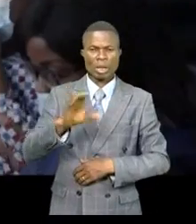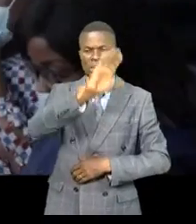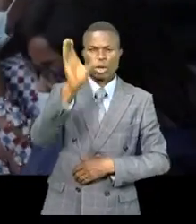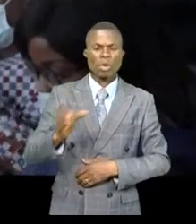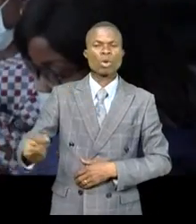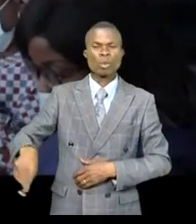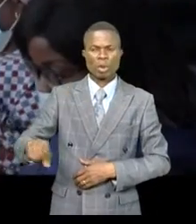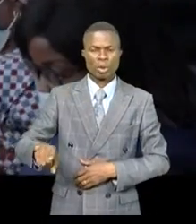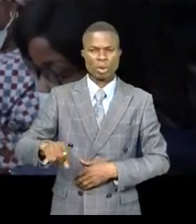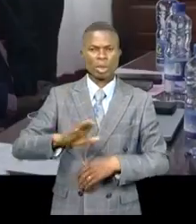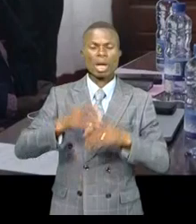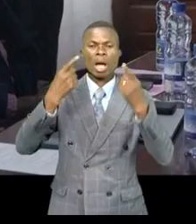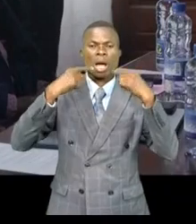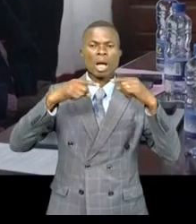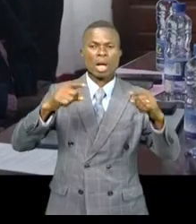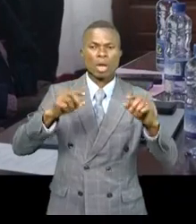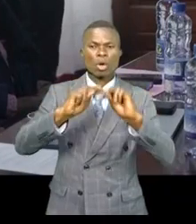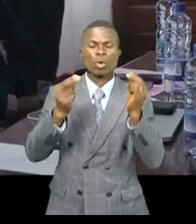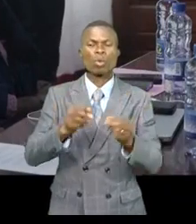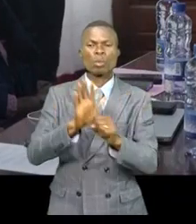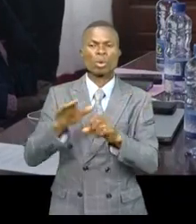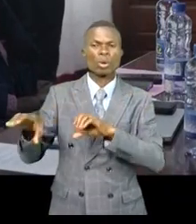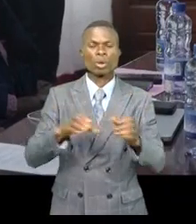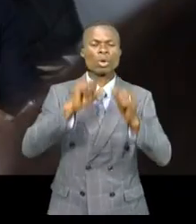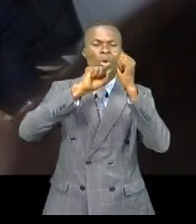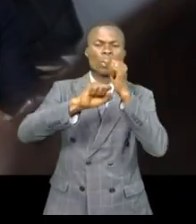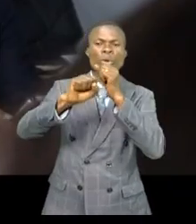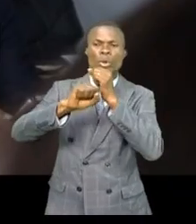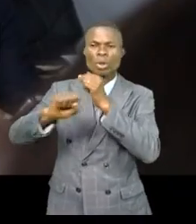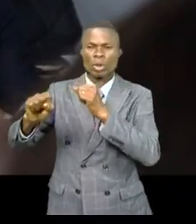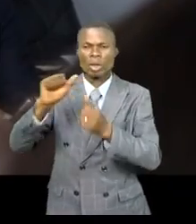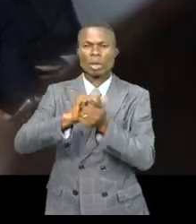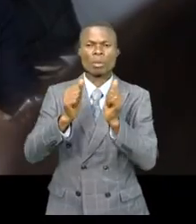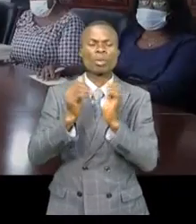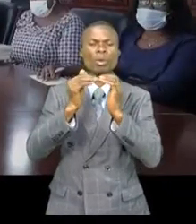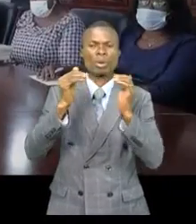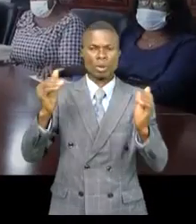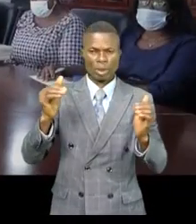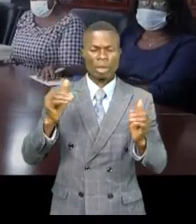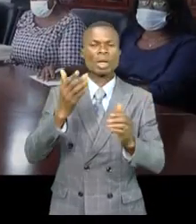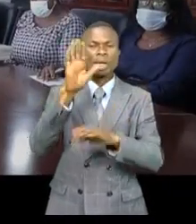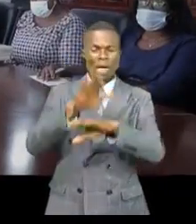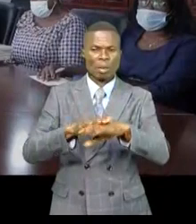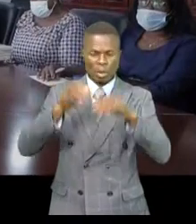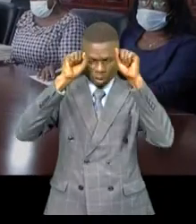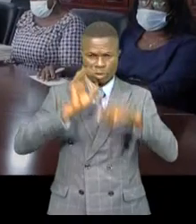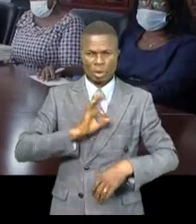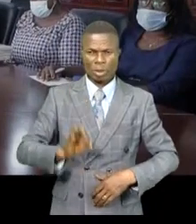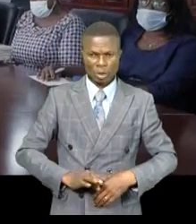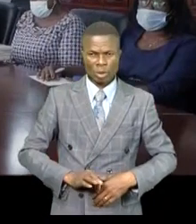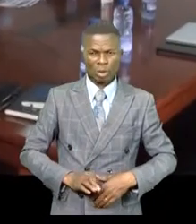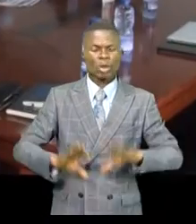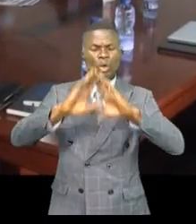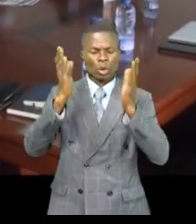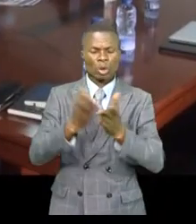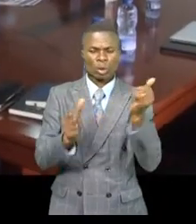qui, après avoir annoncé une série d'activités de sensibilisation au sujet de l'appel du président de la République à la mobilisation de tout un